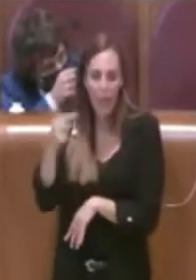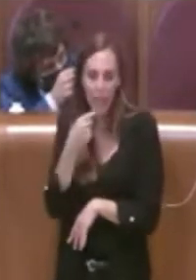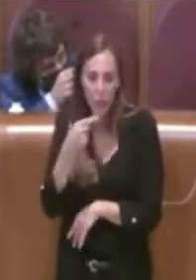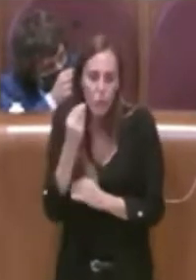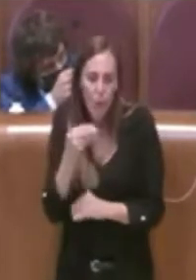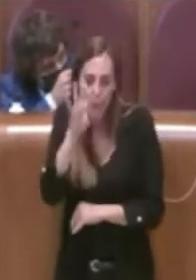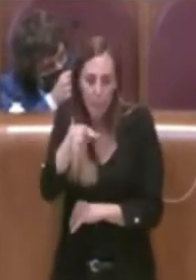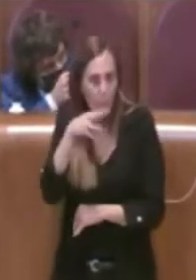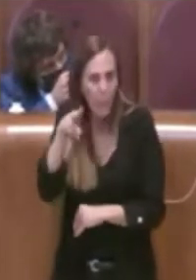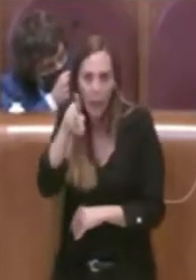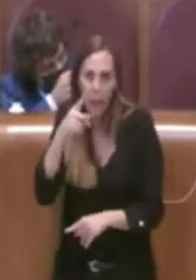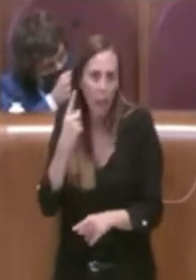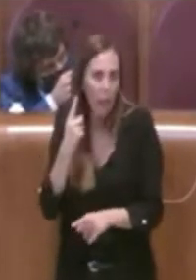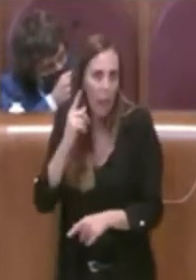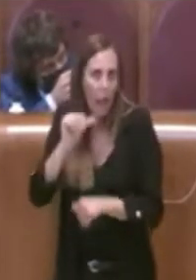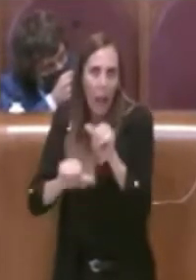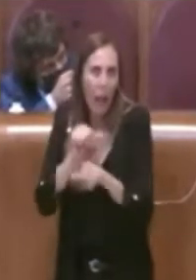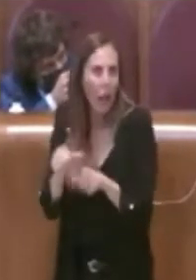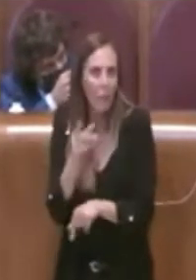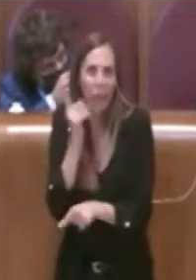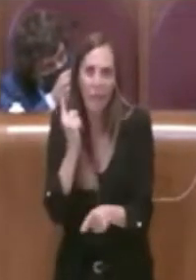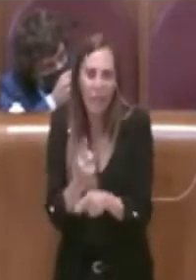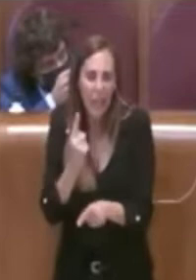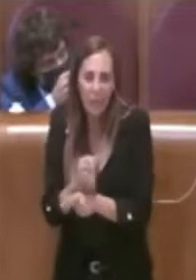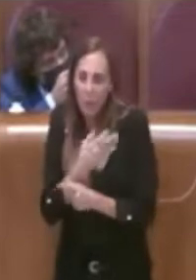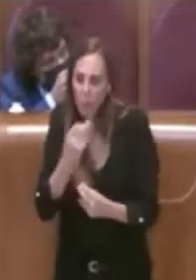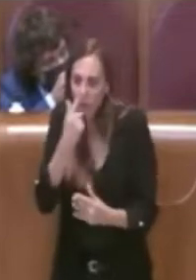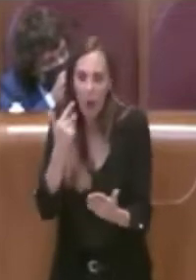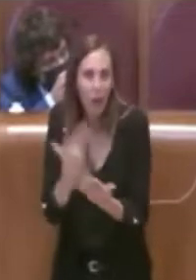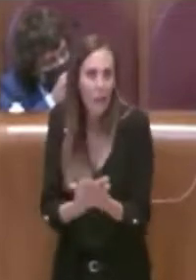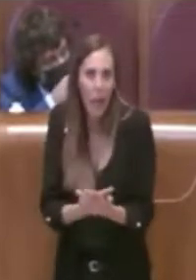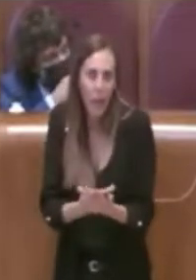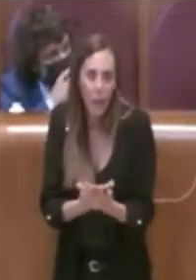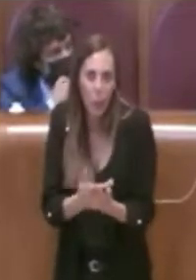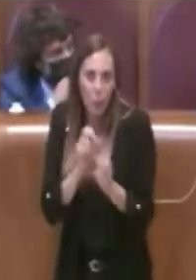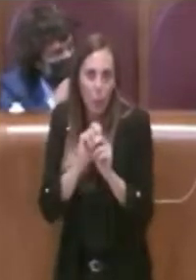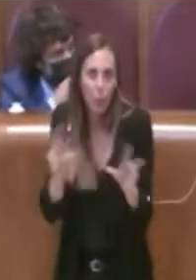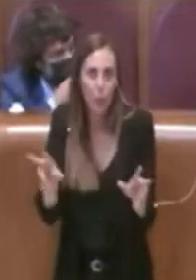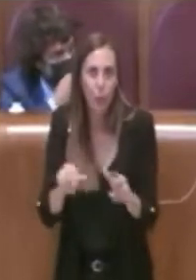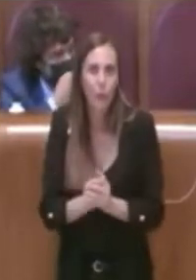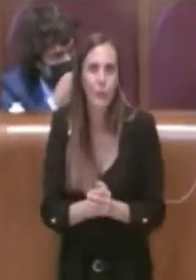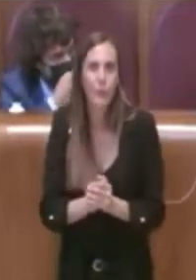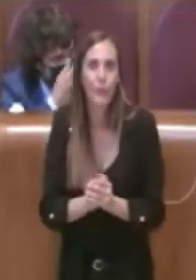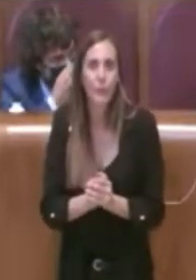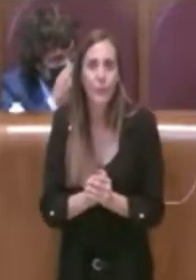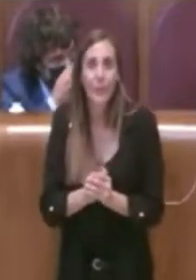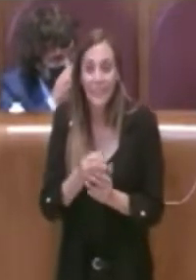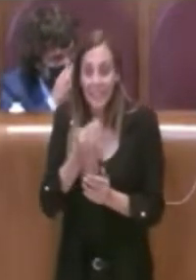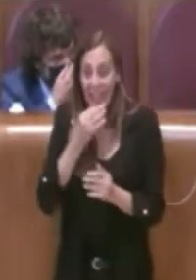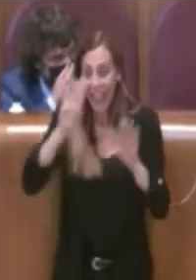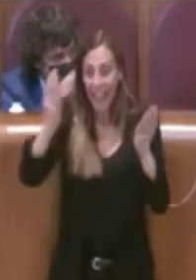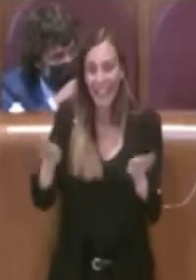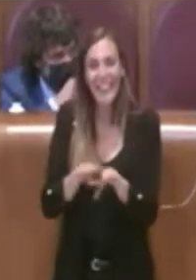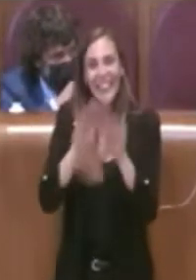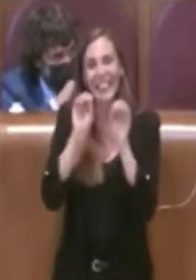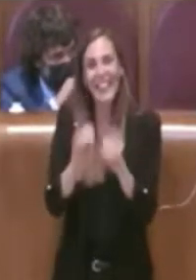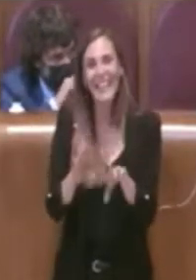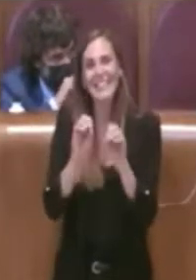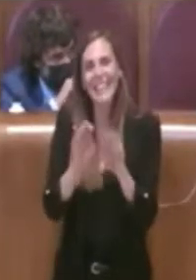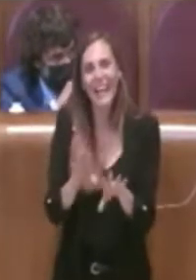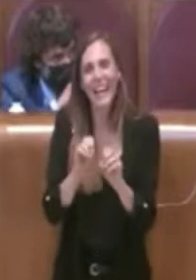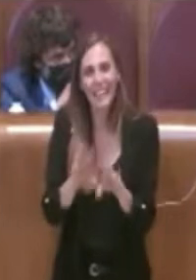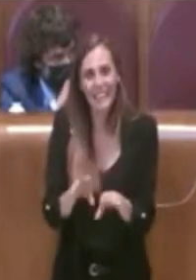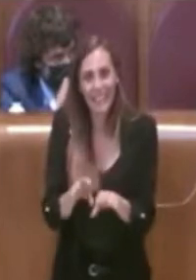devi cambia perché quel piano non va bene questa è la situazione ora non si possono chiudere le discariche